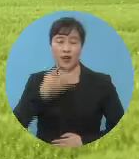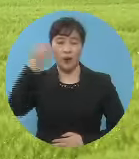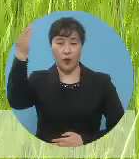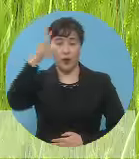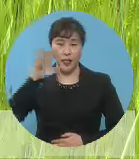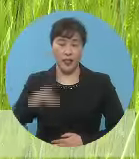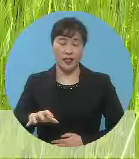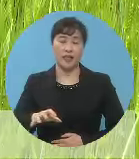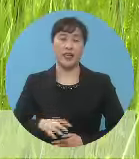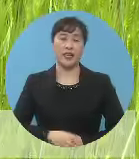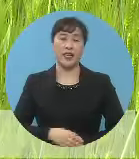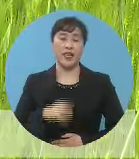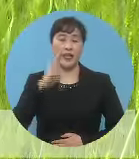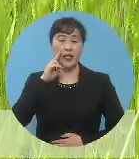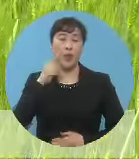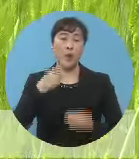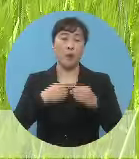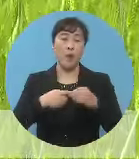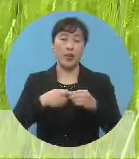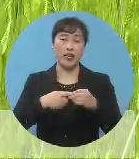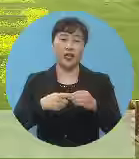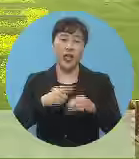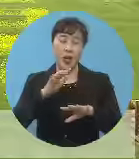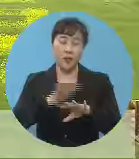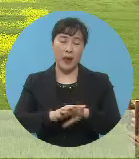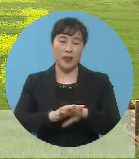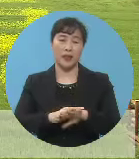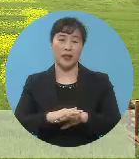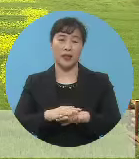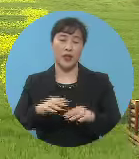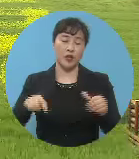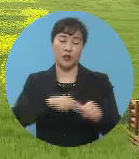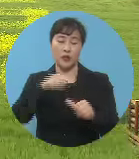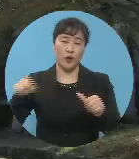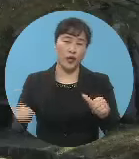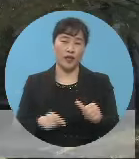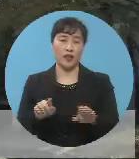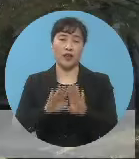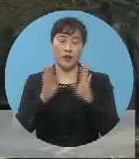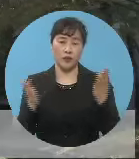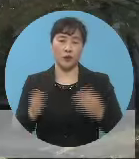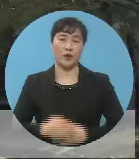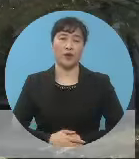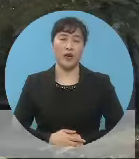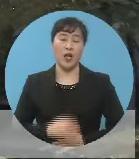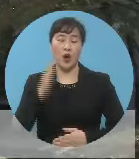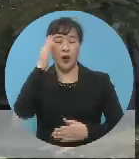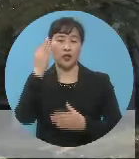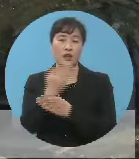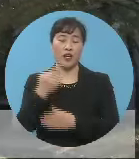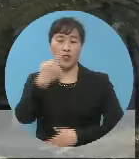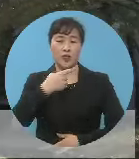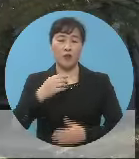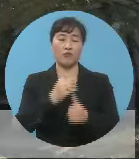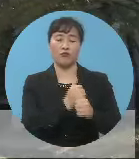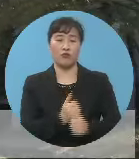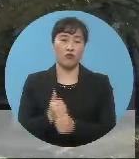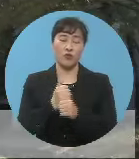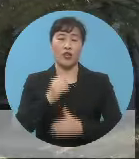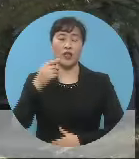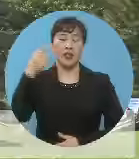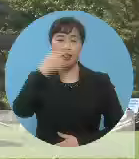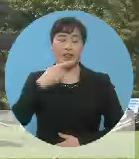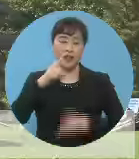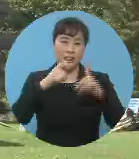영광에서는 싱그런 찰보리 밭을 배경으로 영광 찰보리 문화축제가, 화순에서는 천불천탑의 이야기를 주제로 화순